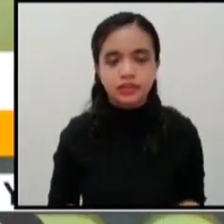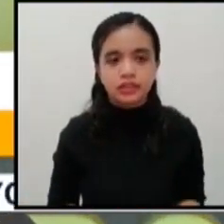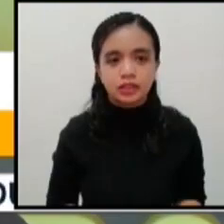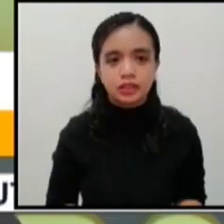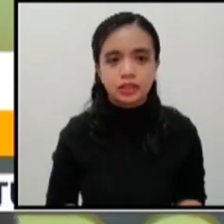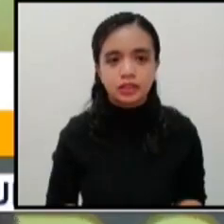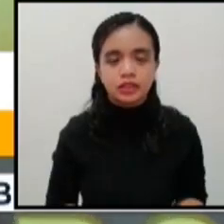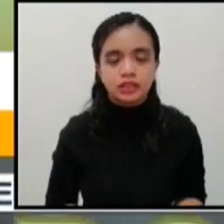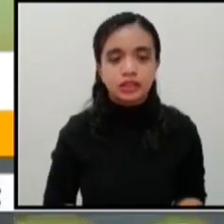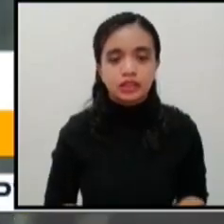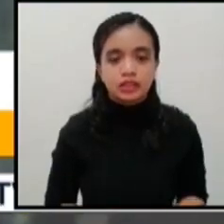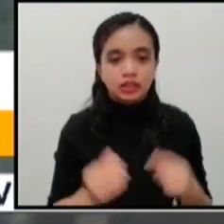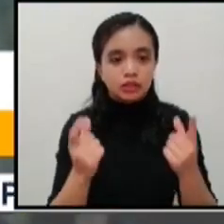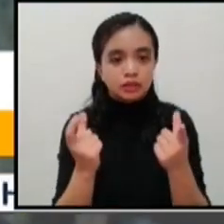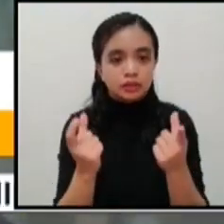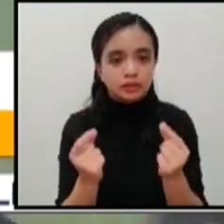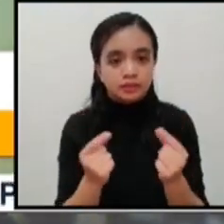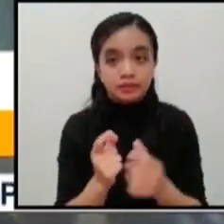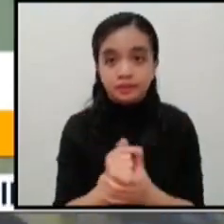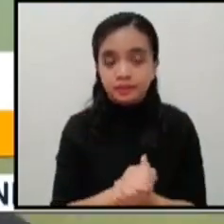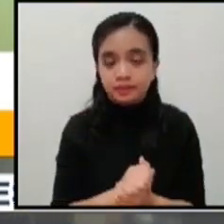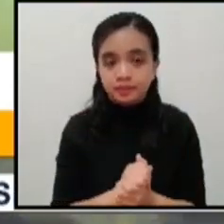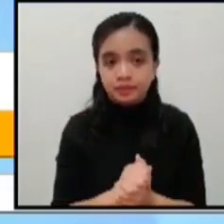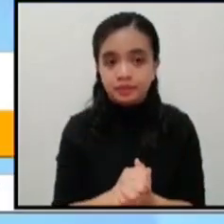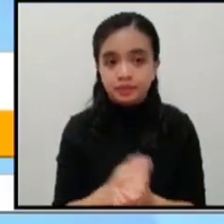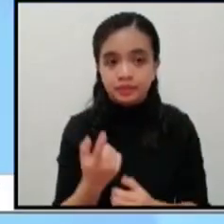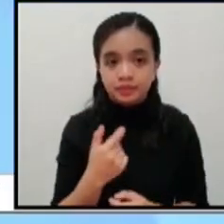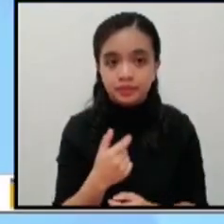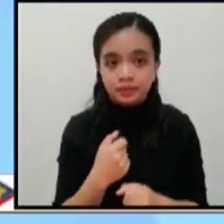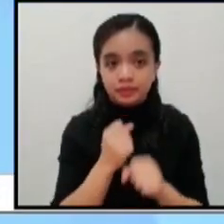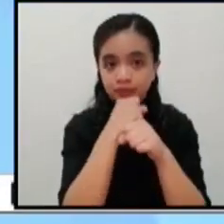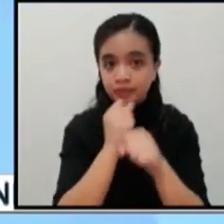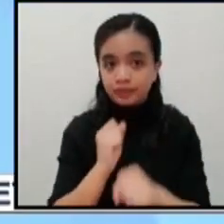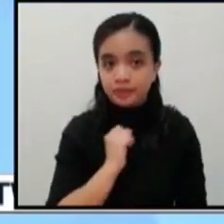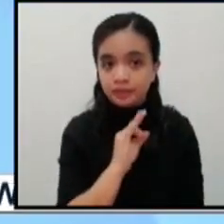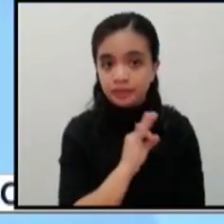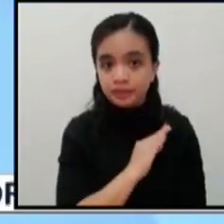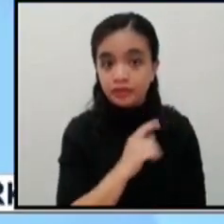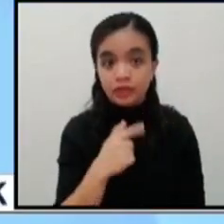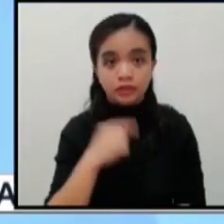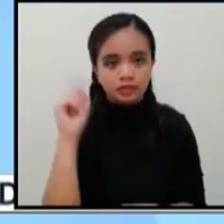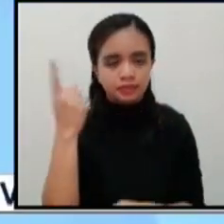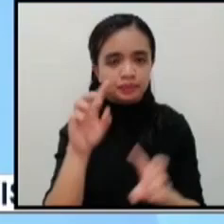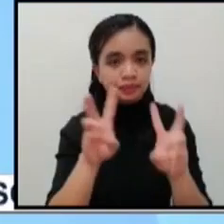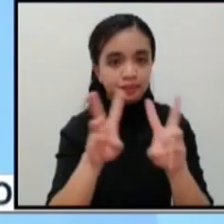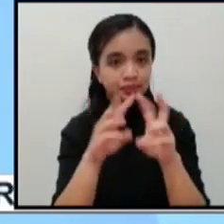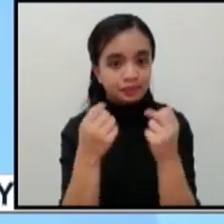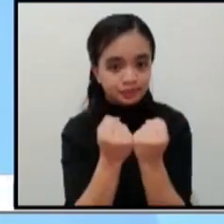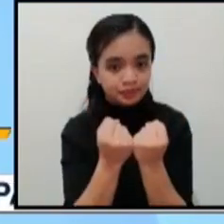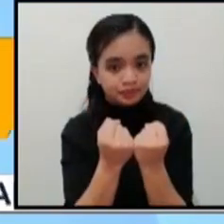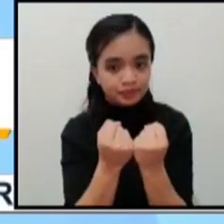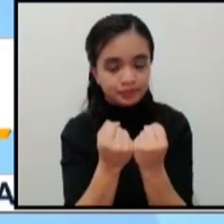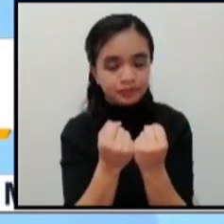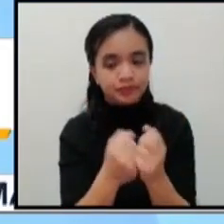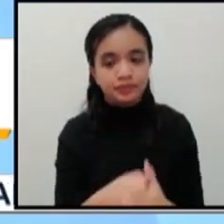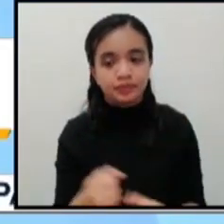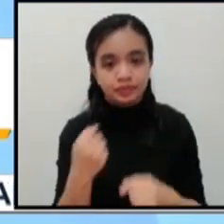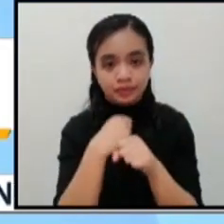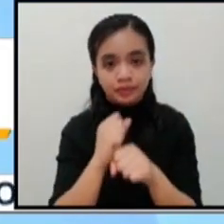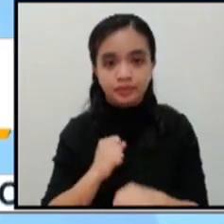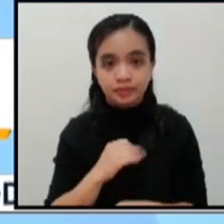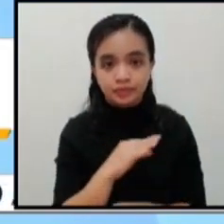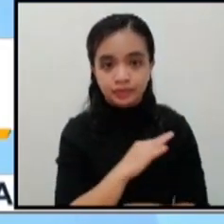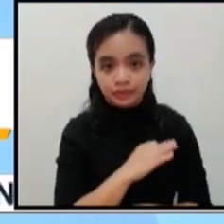po, bilang production staff, nag-workshop po kami as a production staff na binibigay din po namin sa